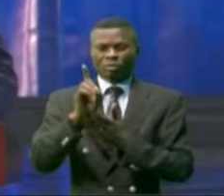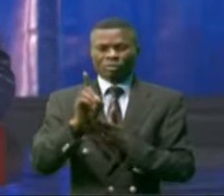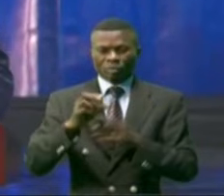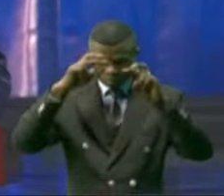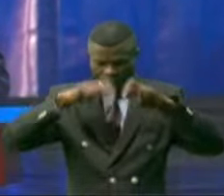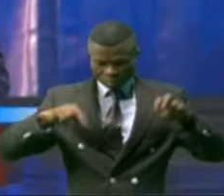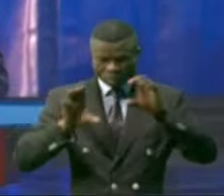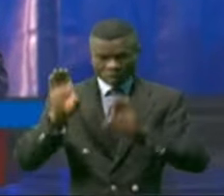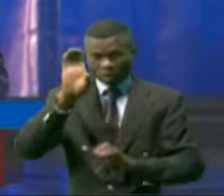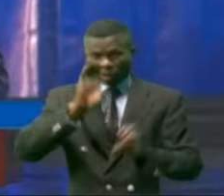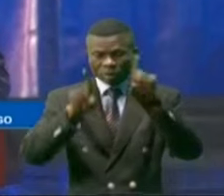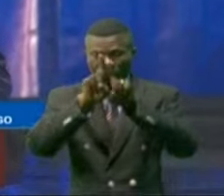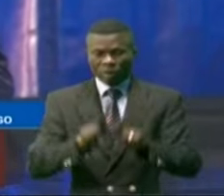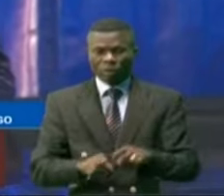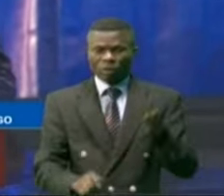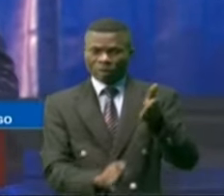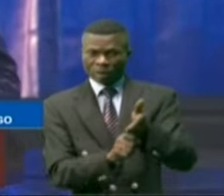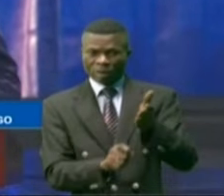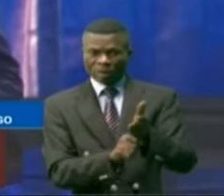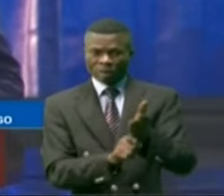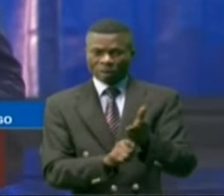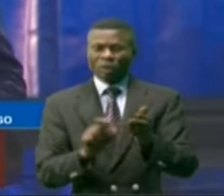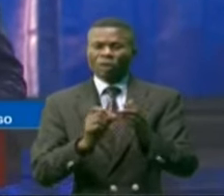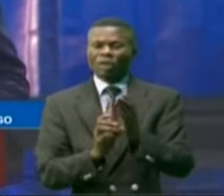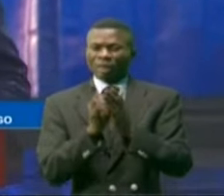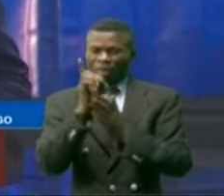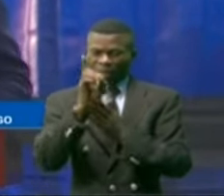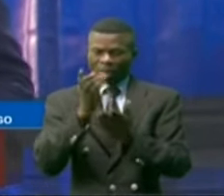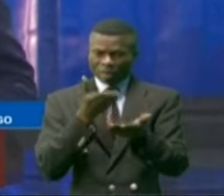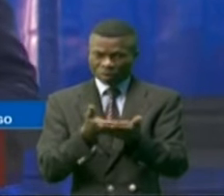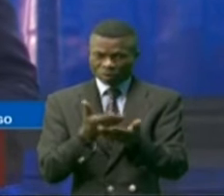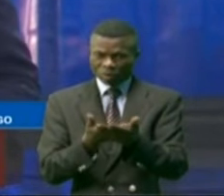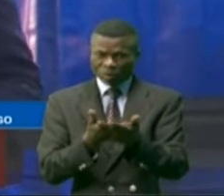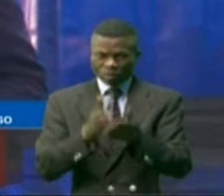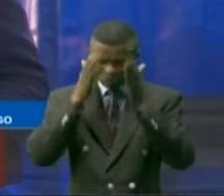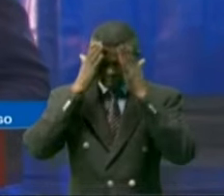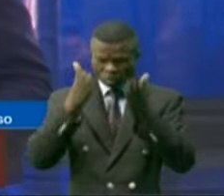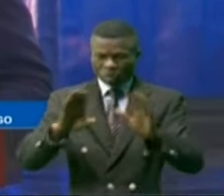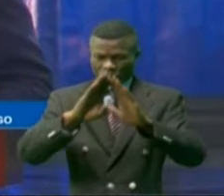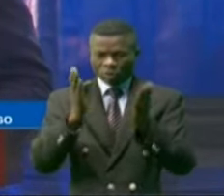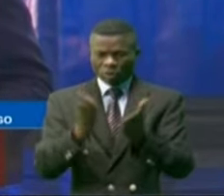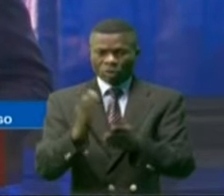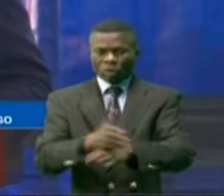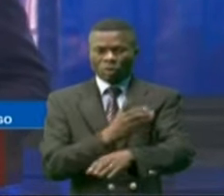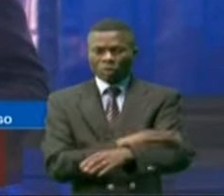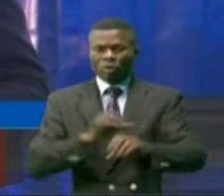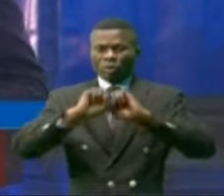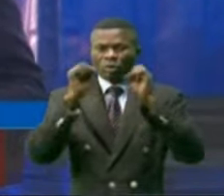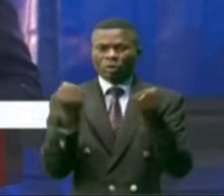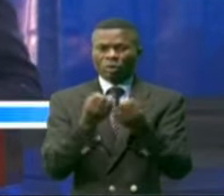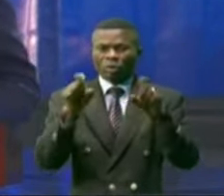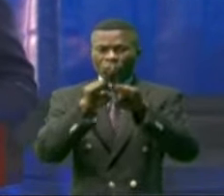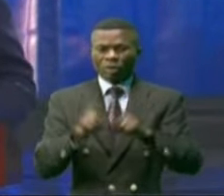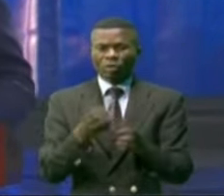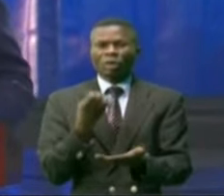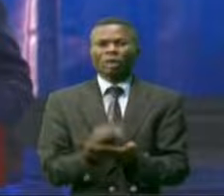recherche scientifique et technologique est le socle sur lequel repose tout progrès social et